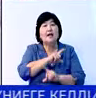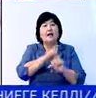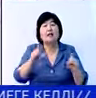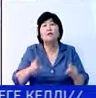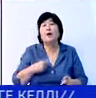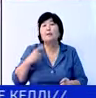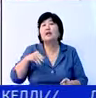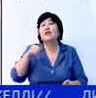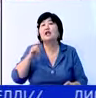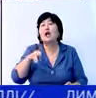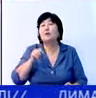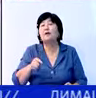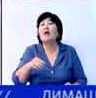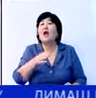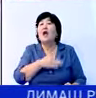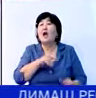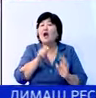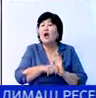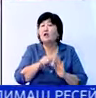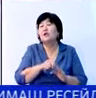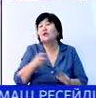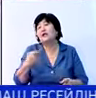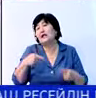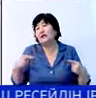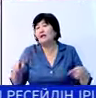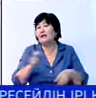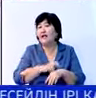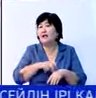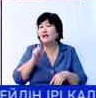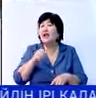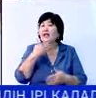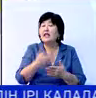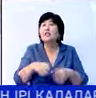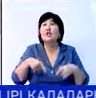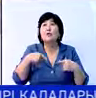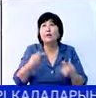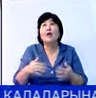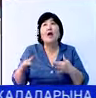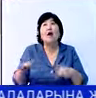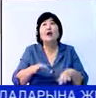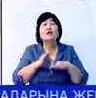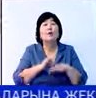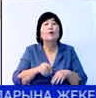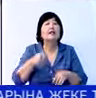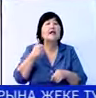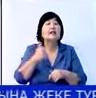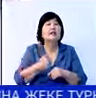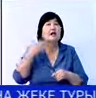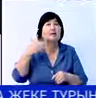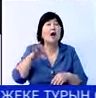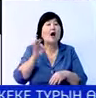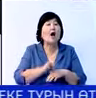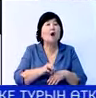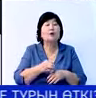білікті терапевт, кардиолог, невропатолог, эндокринолог дәрігерлері келіп кеңестер берді. Акцияны өткізудегі негізгі мақсат